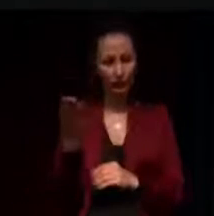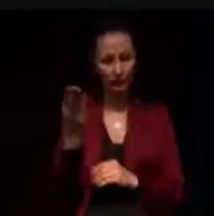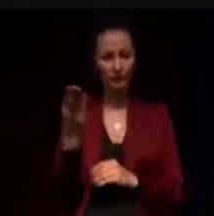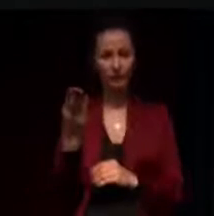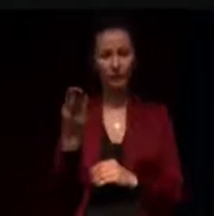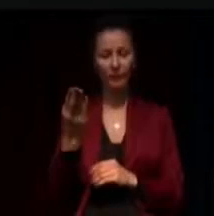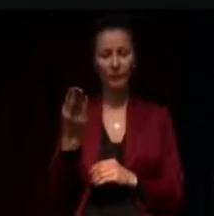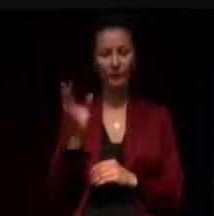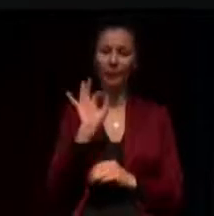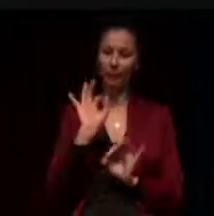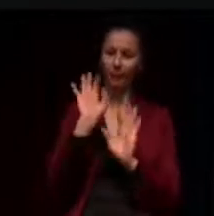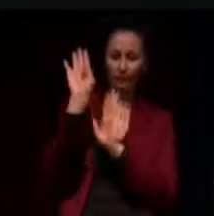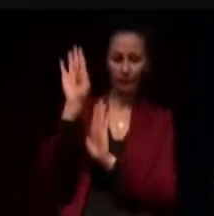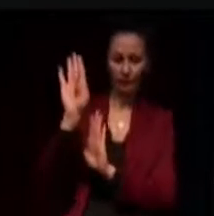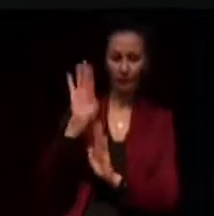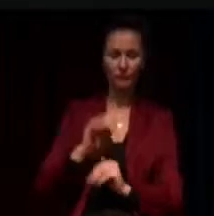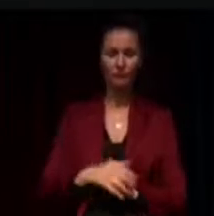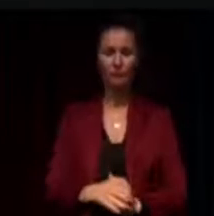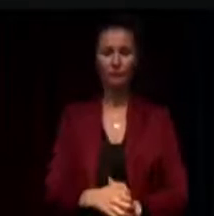İzmir Otogarı orada duruyor.